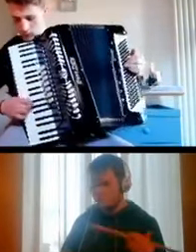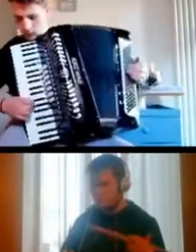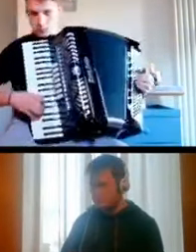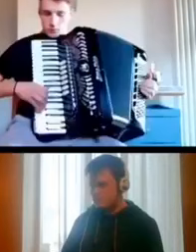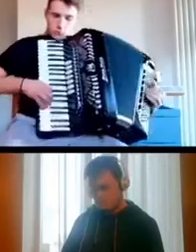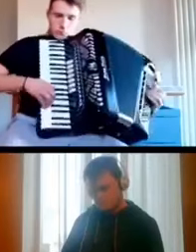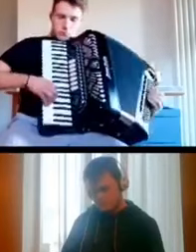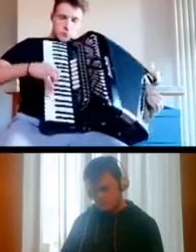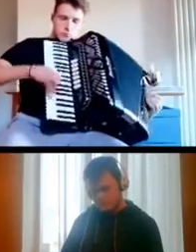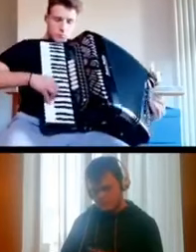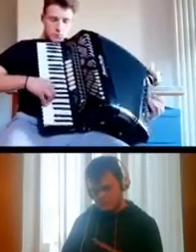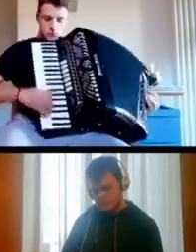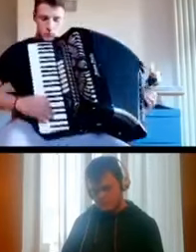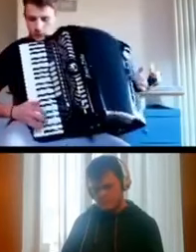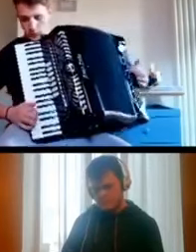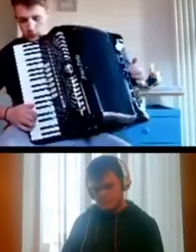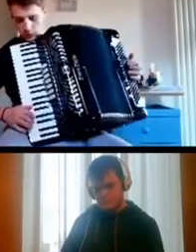no